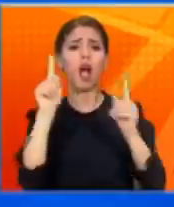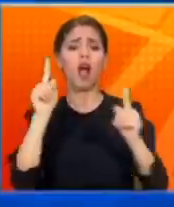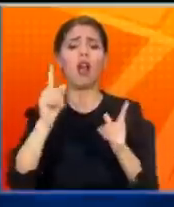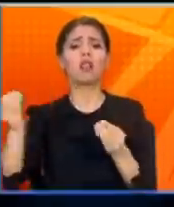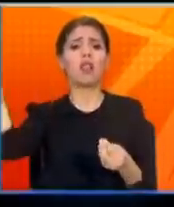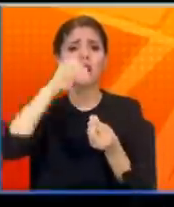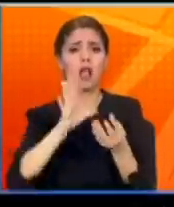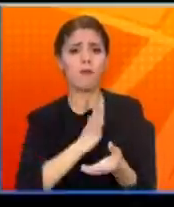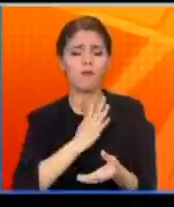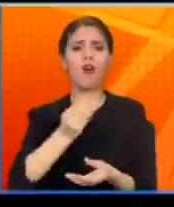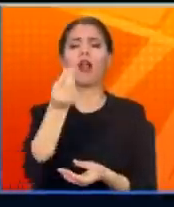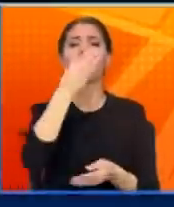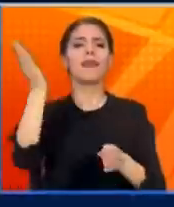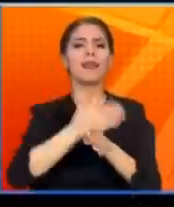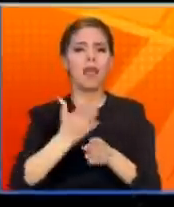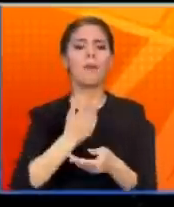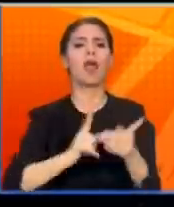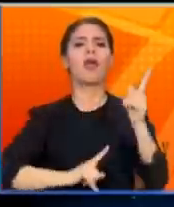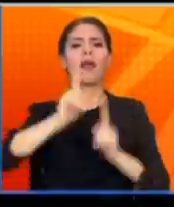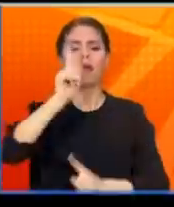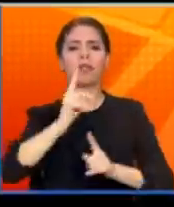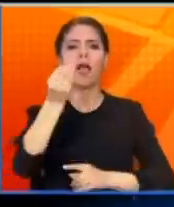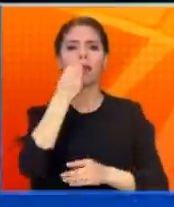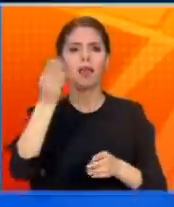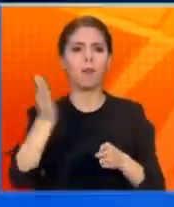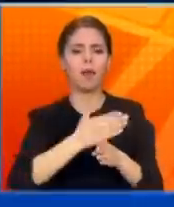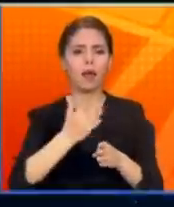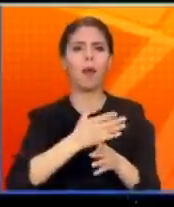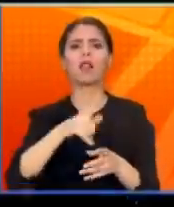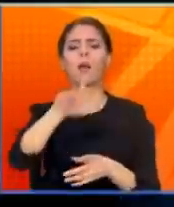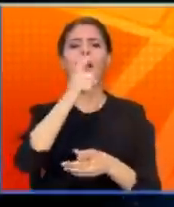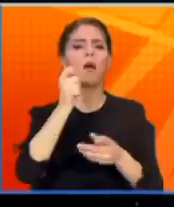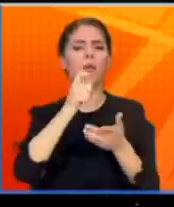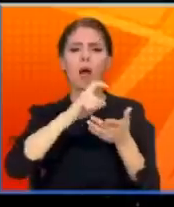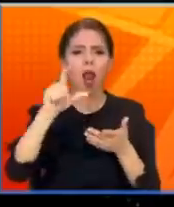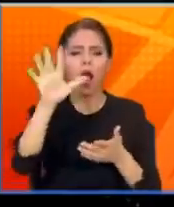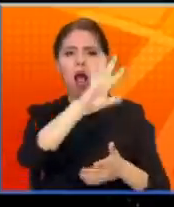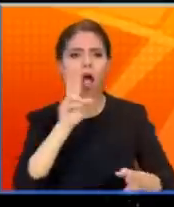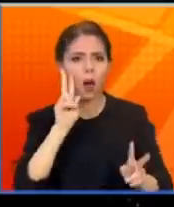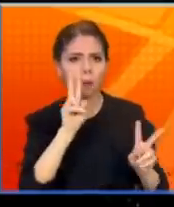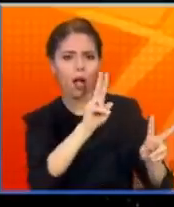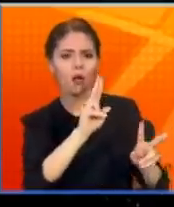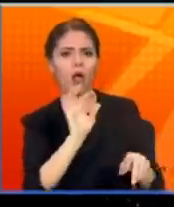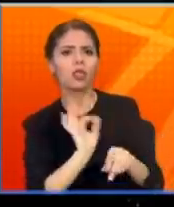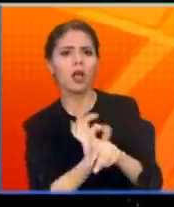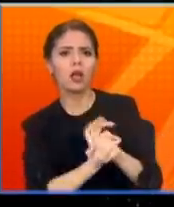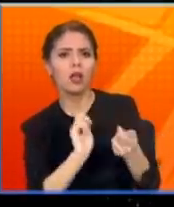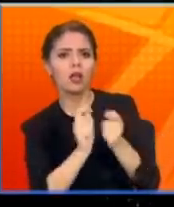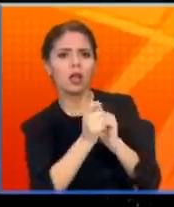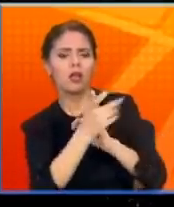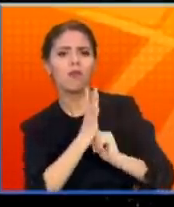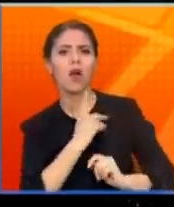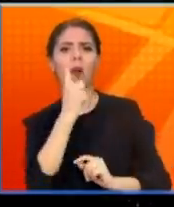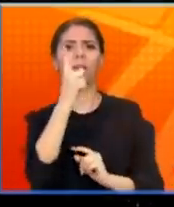vicdansızlık örneği. Ve gıda, internetteki gıda fiyatlarına bakanlar şok üstüne şok yaşadı. Çünkü dakikadan dakikaya değişti. Mesela bir